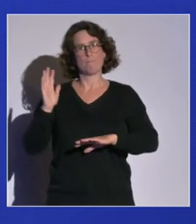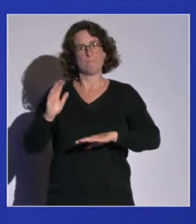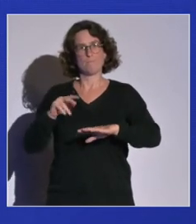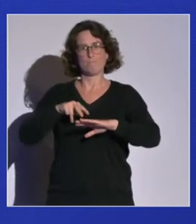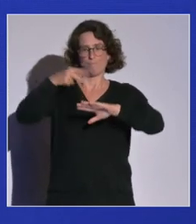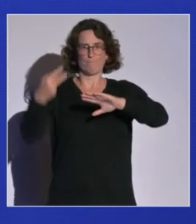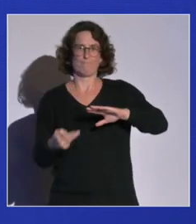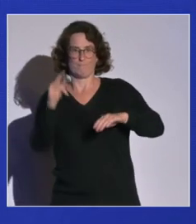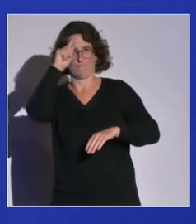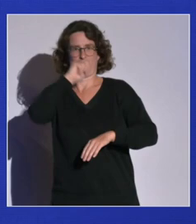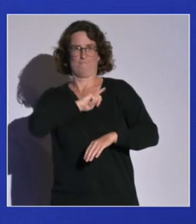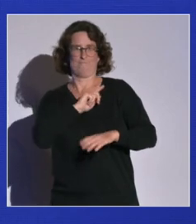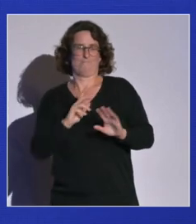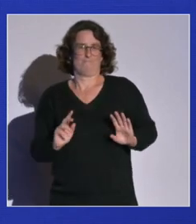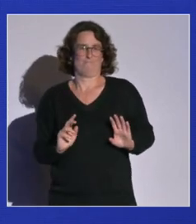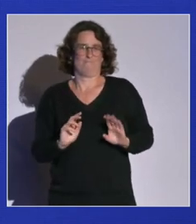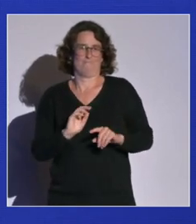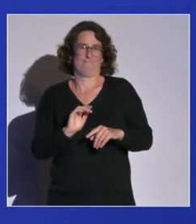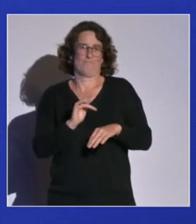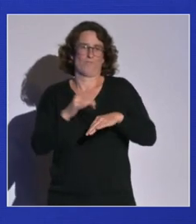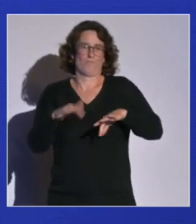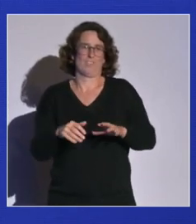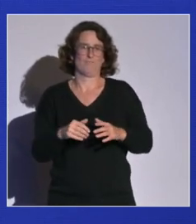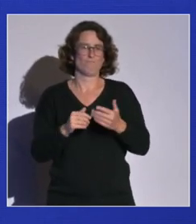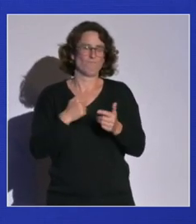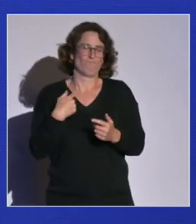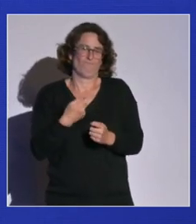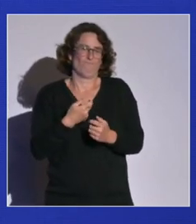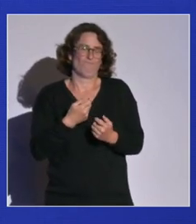plaisanterie, vous n'êtes pas obligé de rire. Non, oui.